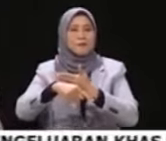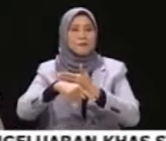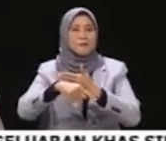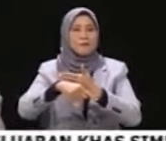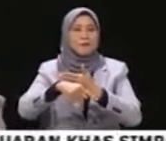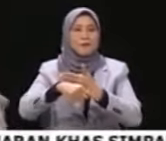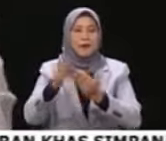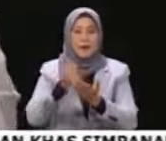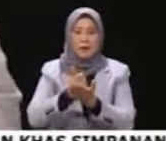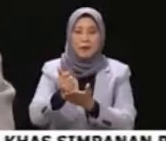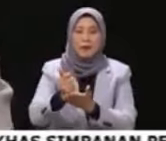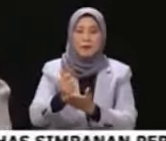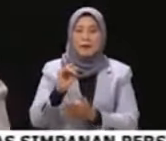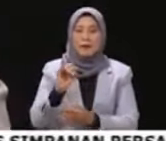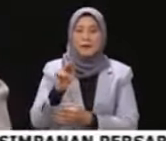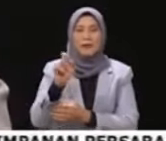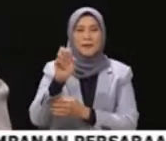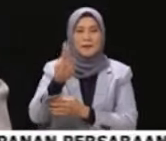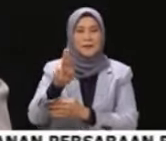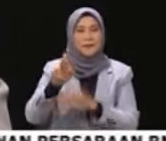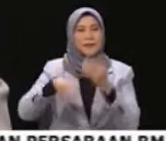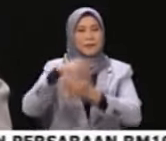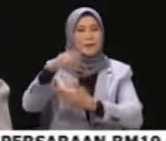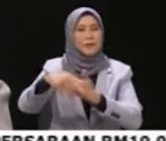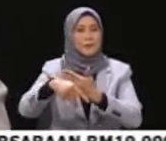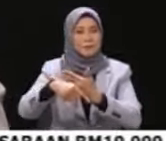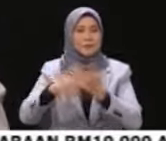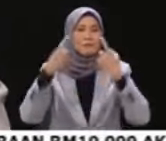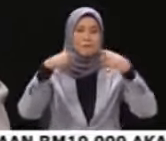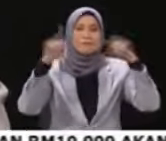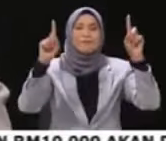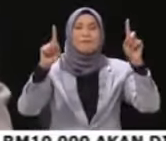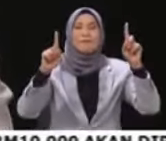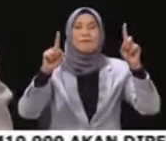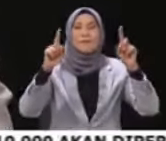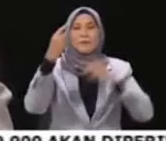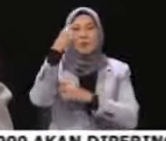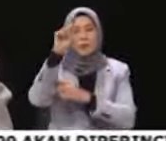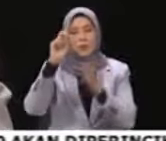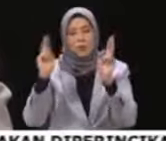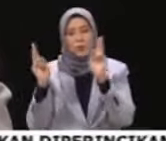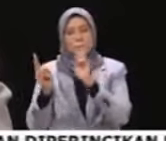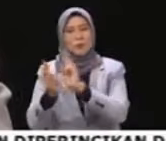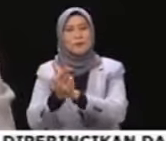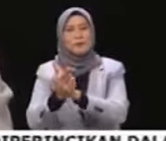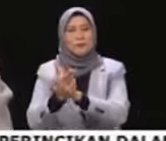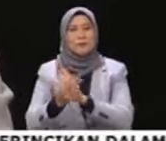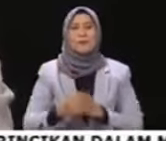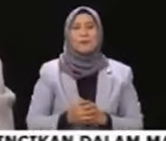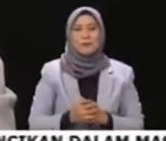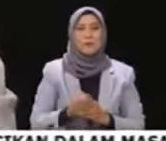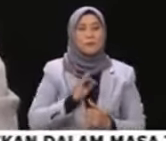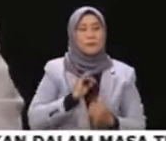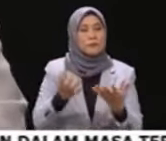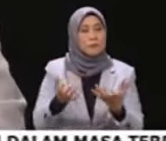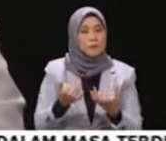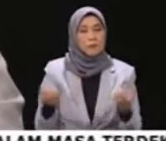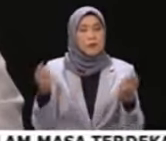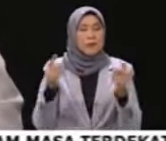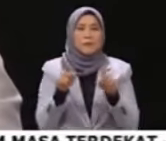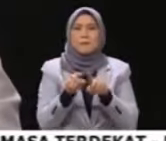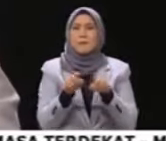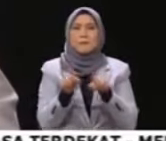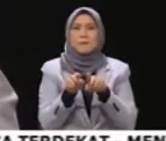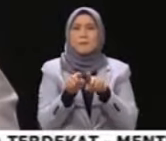apa amanah ikhtiar. Itu antara program pada saya berjayalah untuk nak merubah sekurang-kurangnya. Saya nak supaya berlakunya